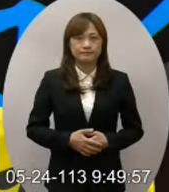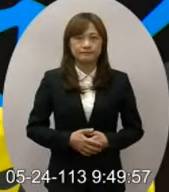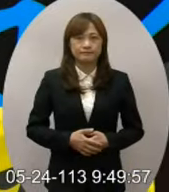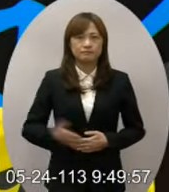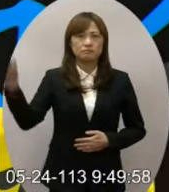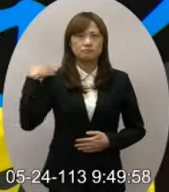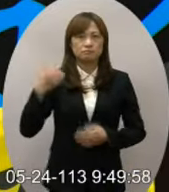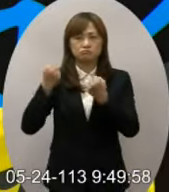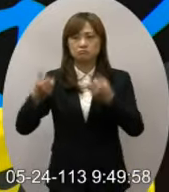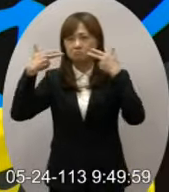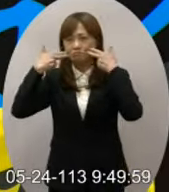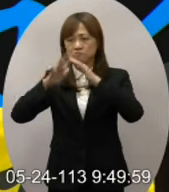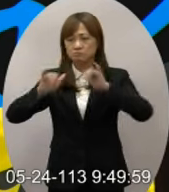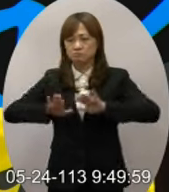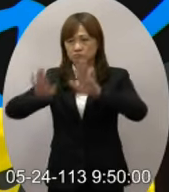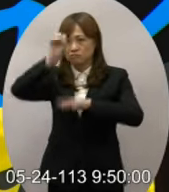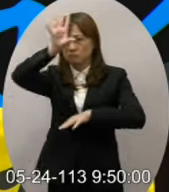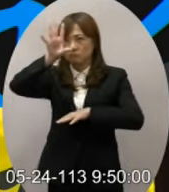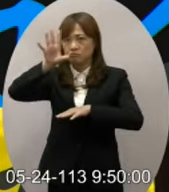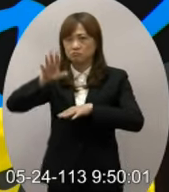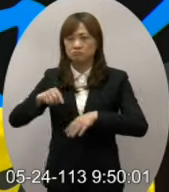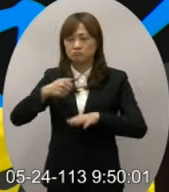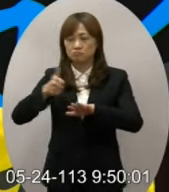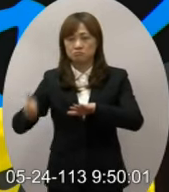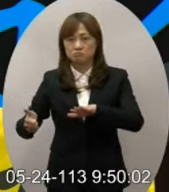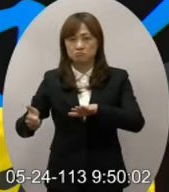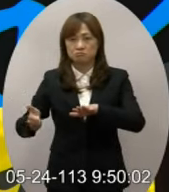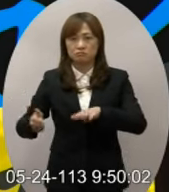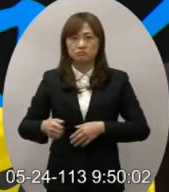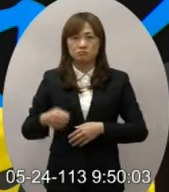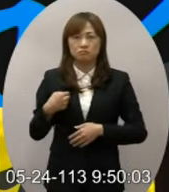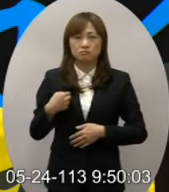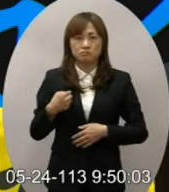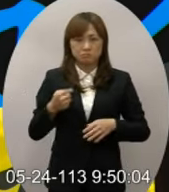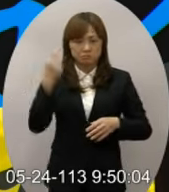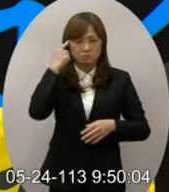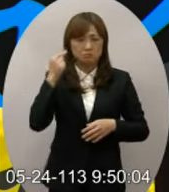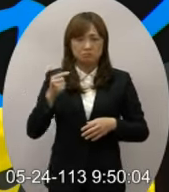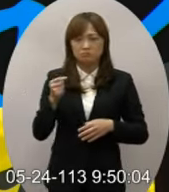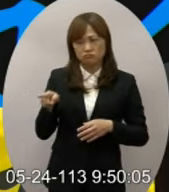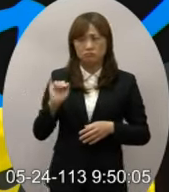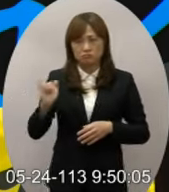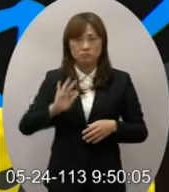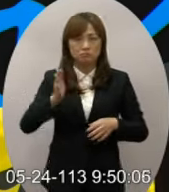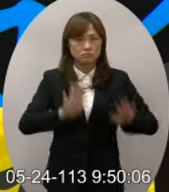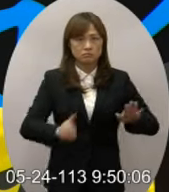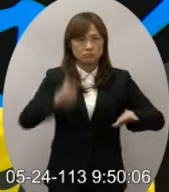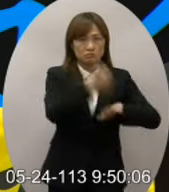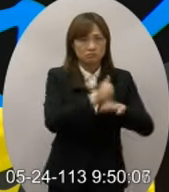过去在野的民进党，我欣赏；可是执政的民进党。我不欣赏，为什